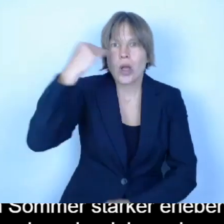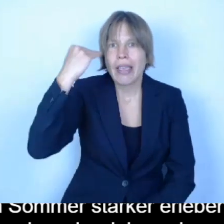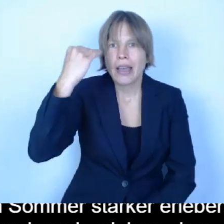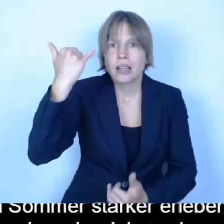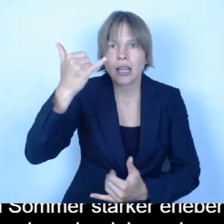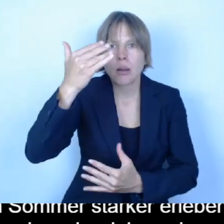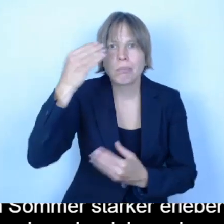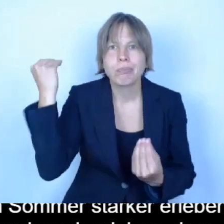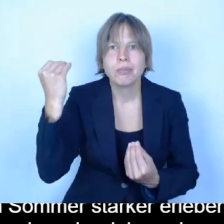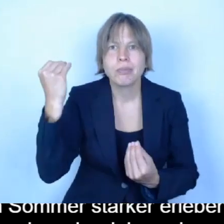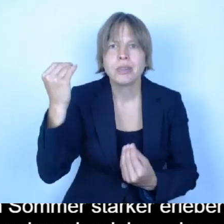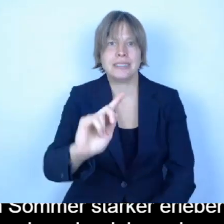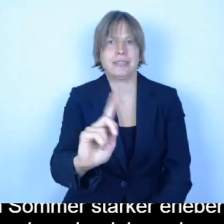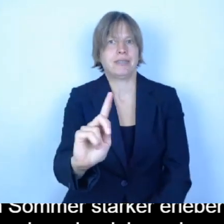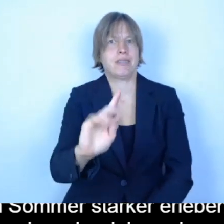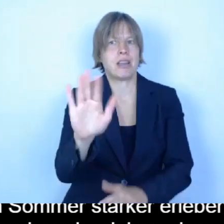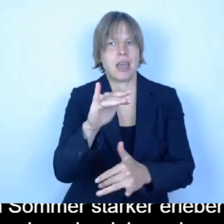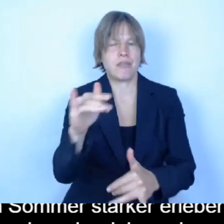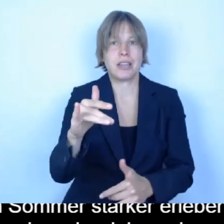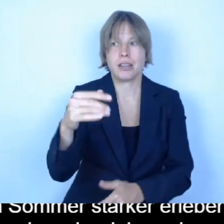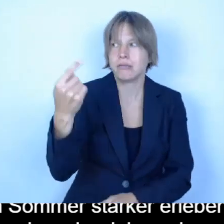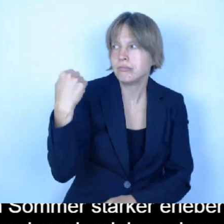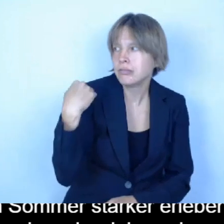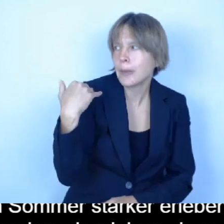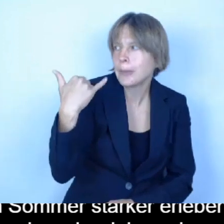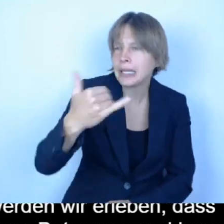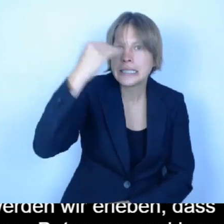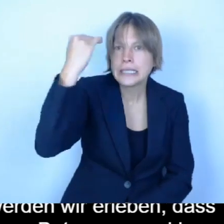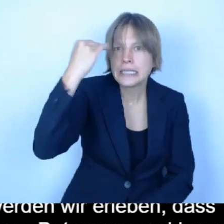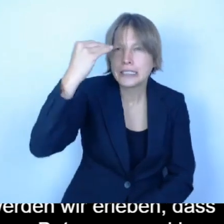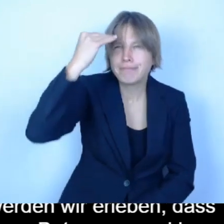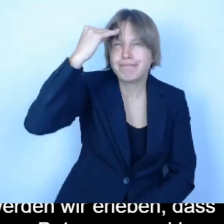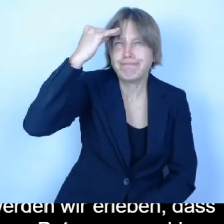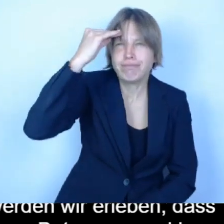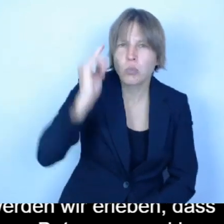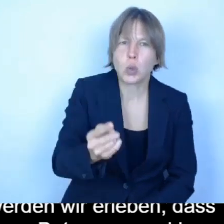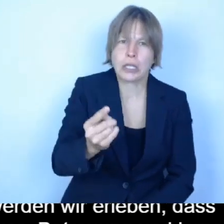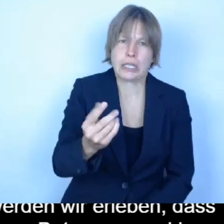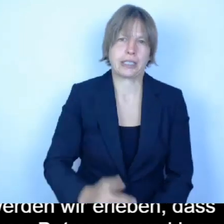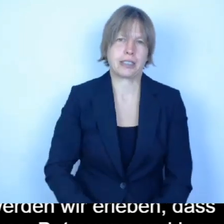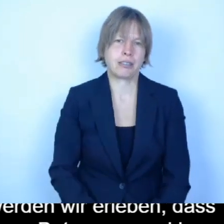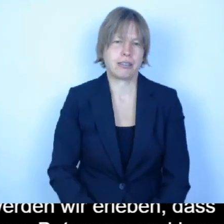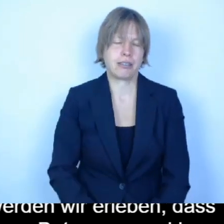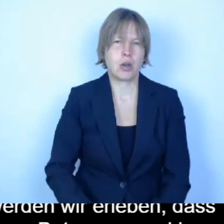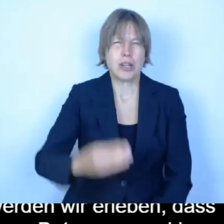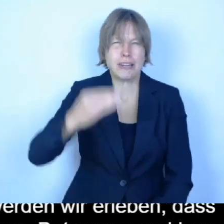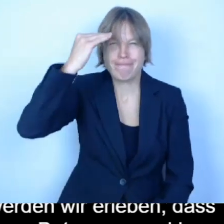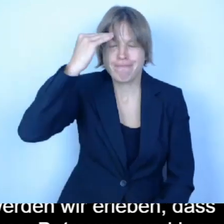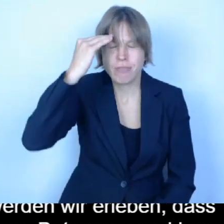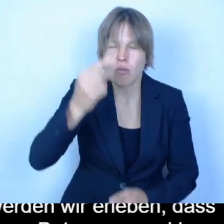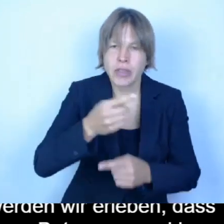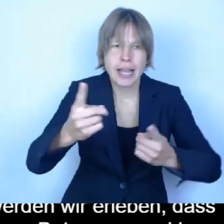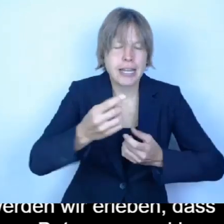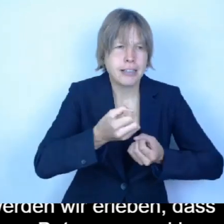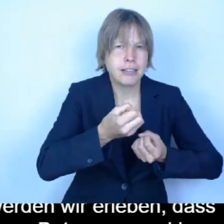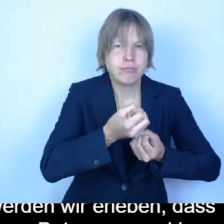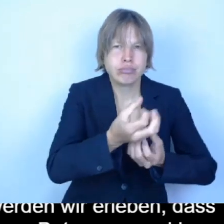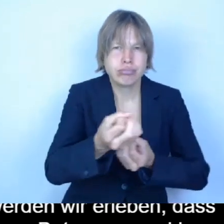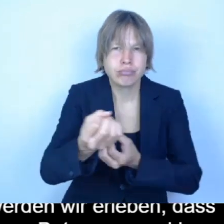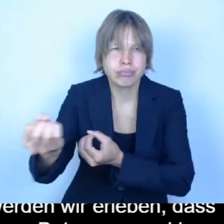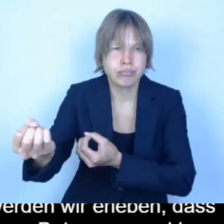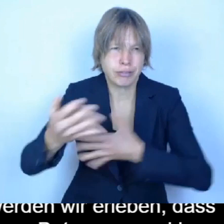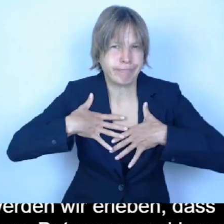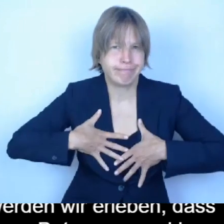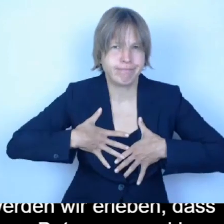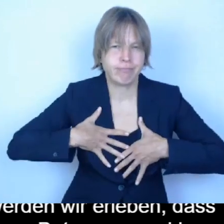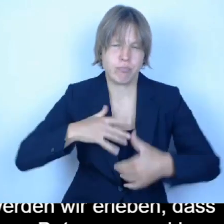alle diejenigen bringen, dass die auch mitgehen. Also ich glaube, dass das Thema Digitalisierung Schule aus den Erfahrungen jetzt eines der wichtigsten